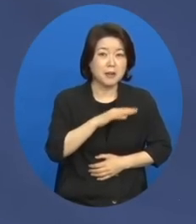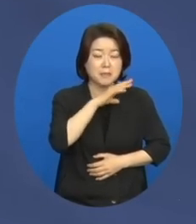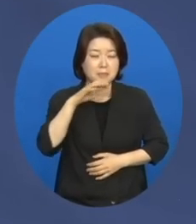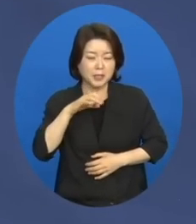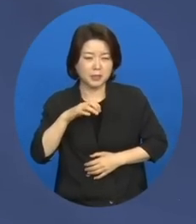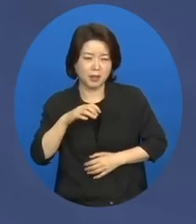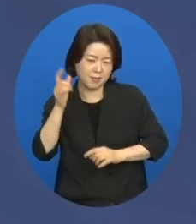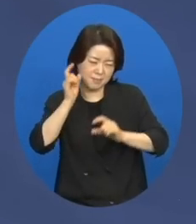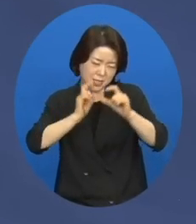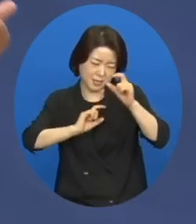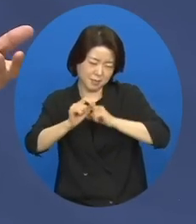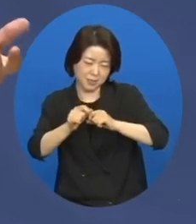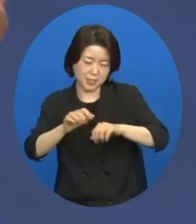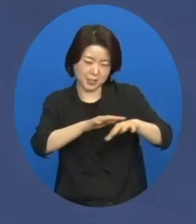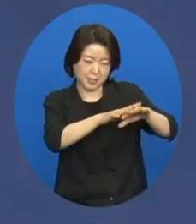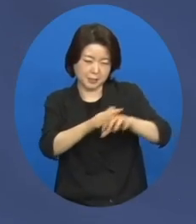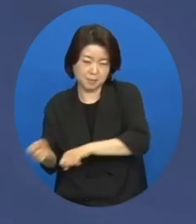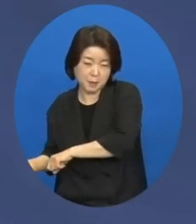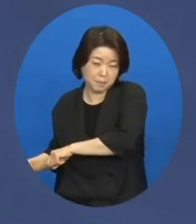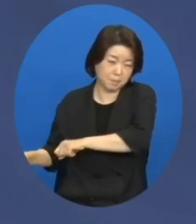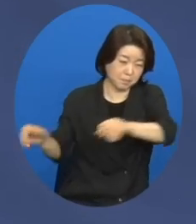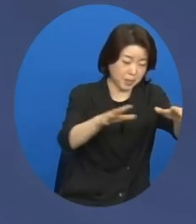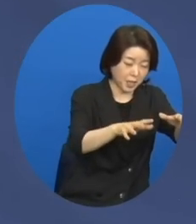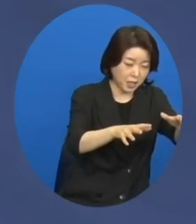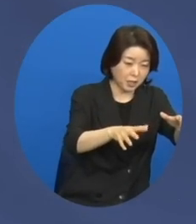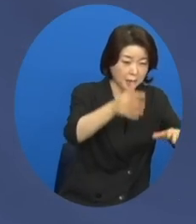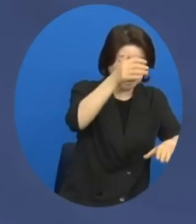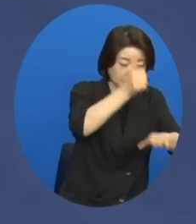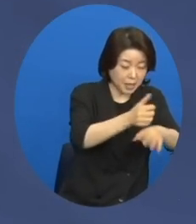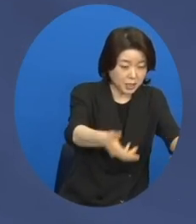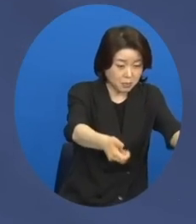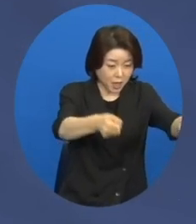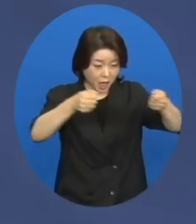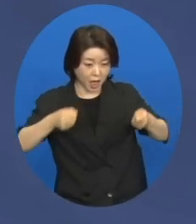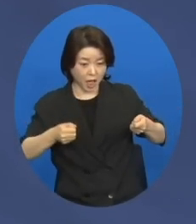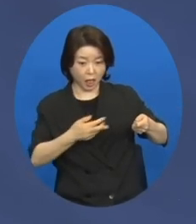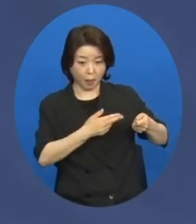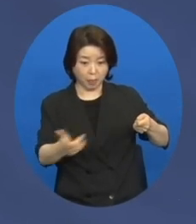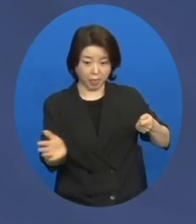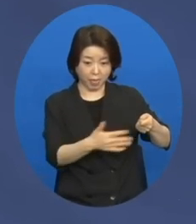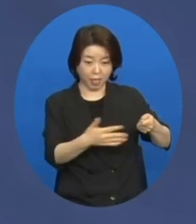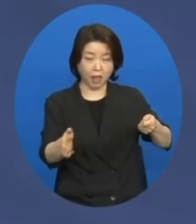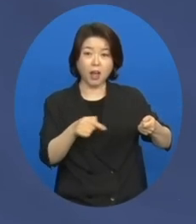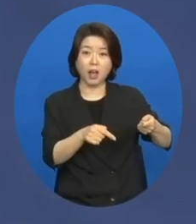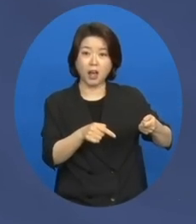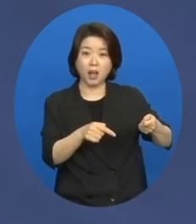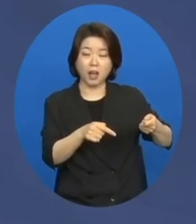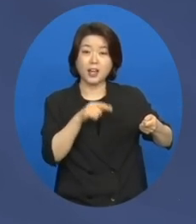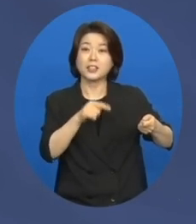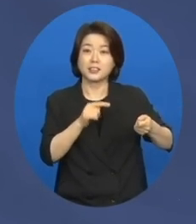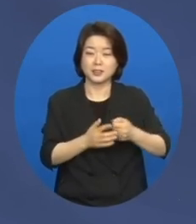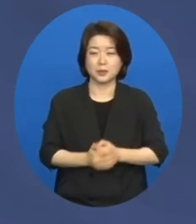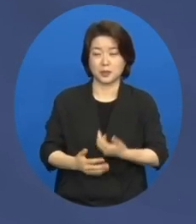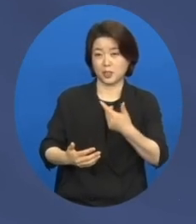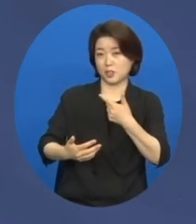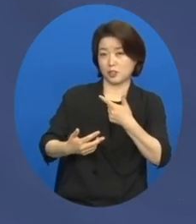그물 마저, 텅 빈 그물이 올라올 때 예수님을 만날 바로 만나는 그 누가복음 5장의